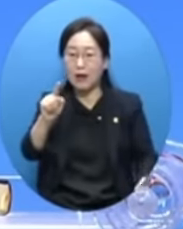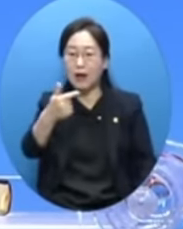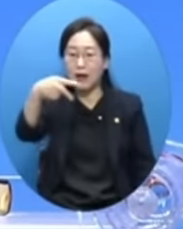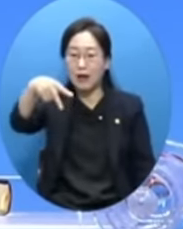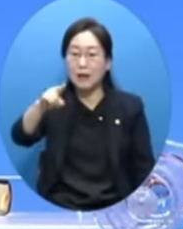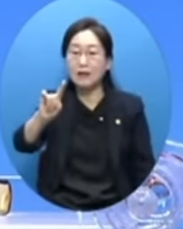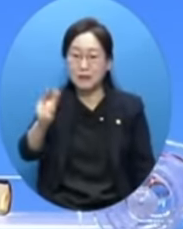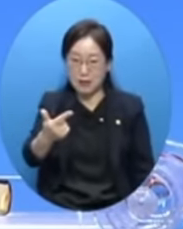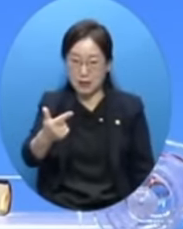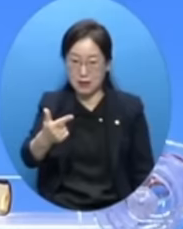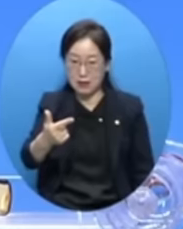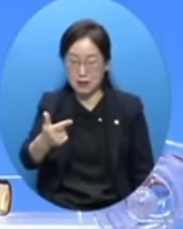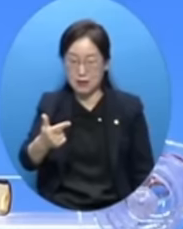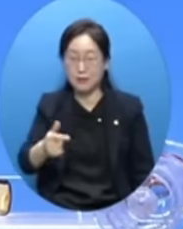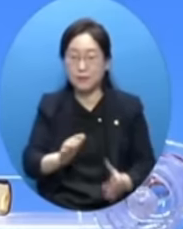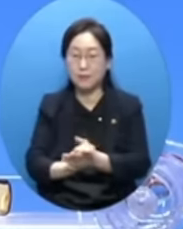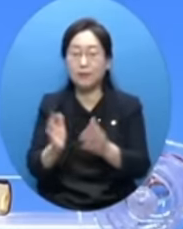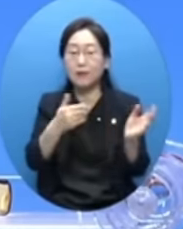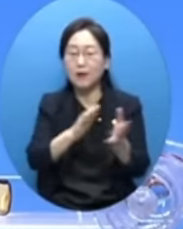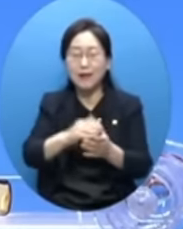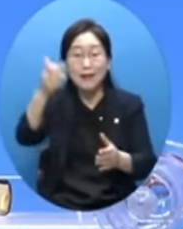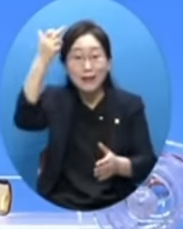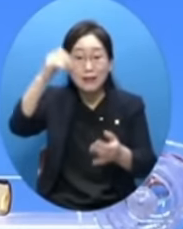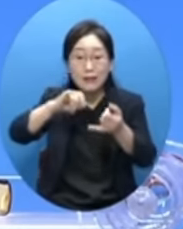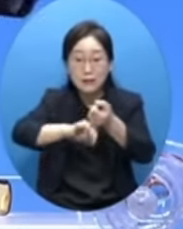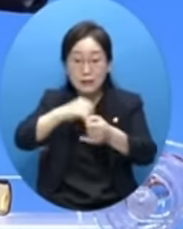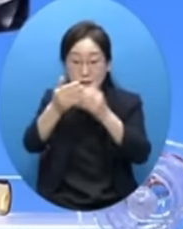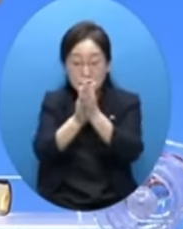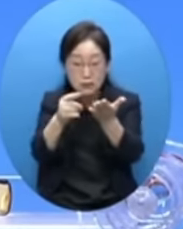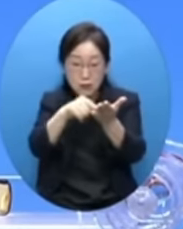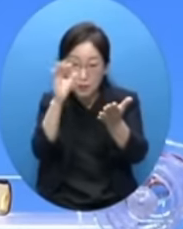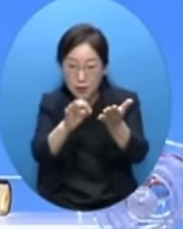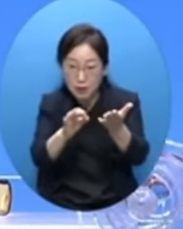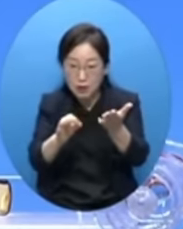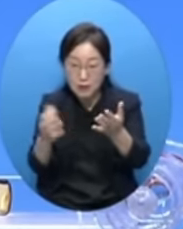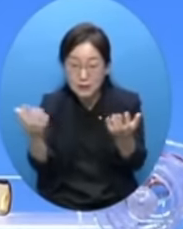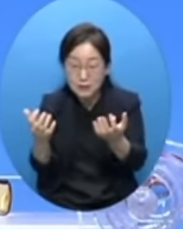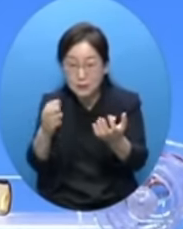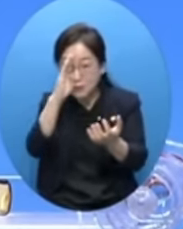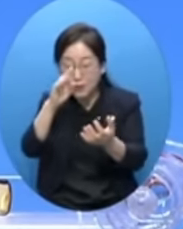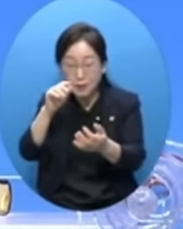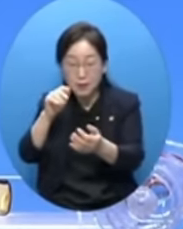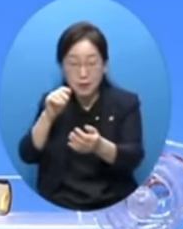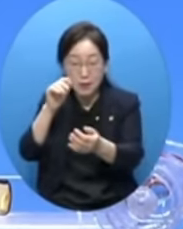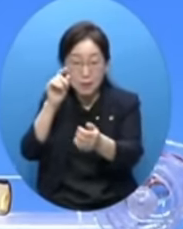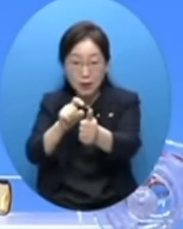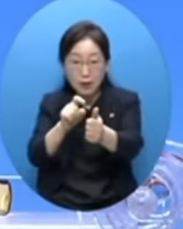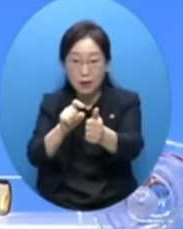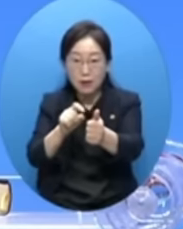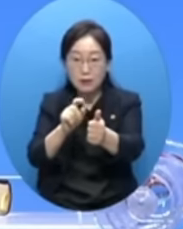예수님 시대도 이 병에 걸리면 사람들로부터 격리되어 지내다가 이 병이 깊어지면서